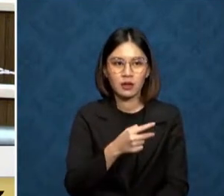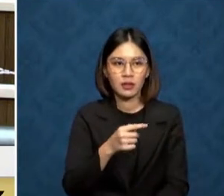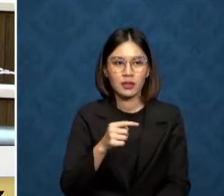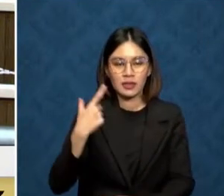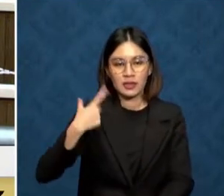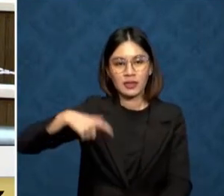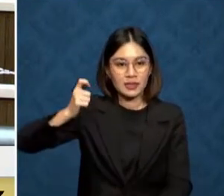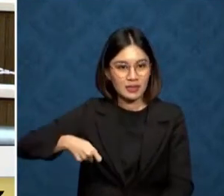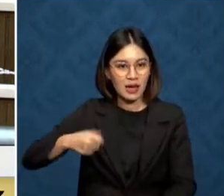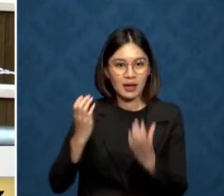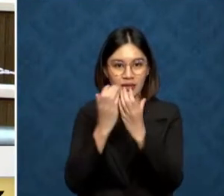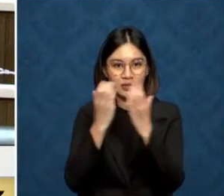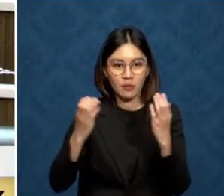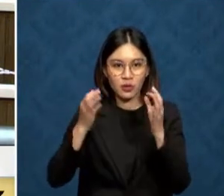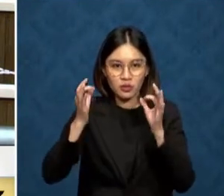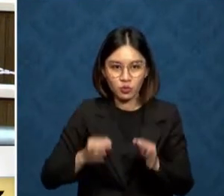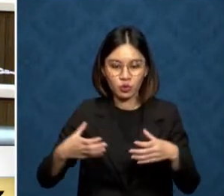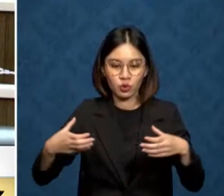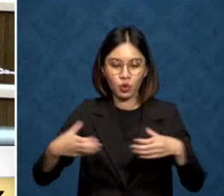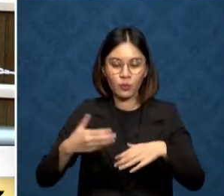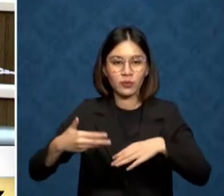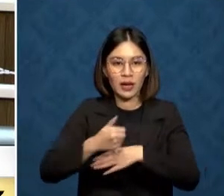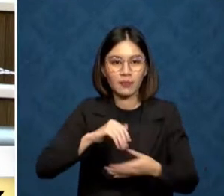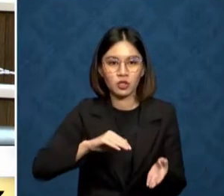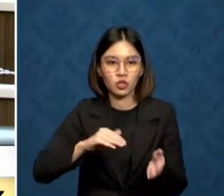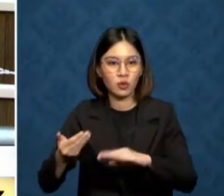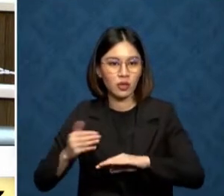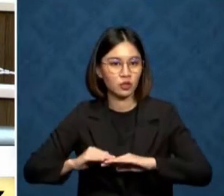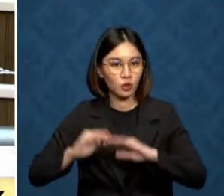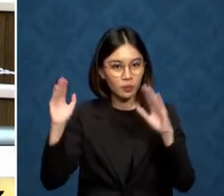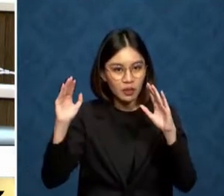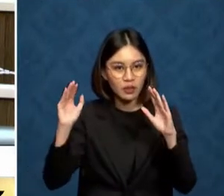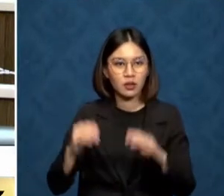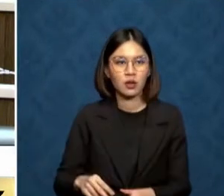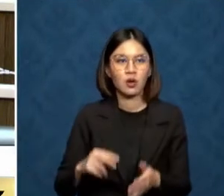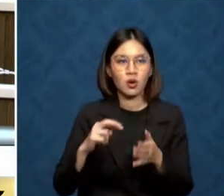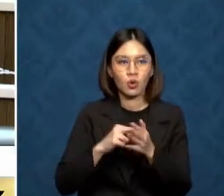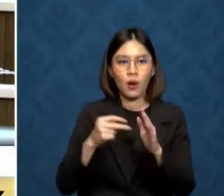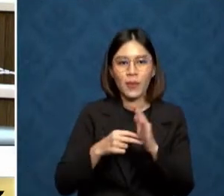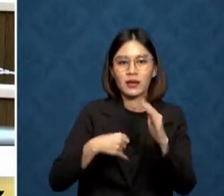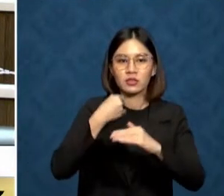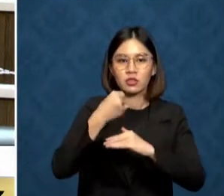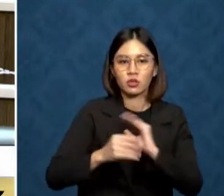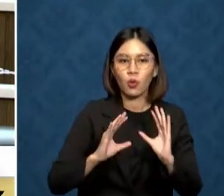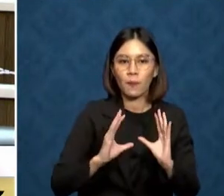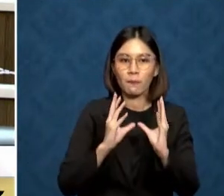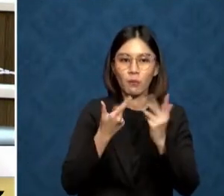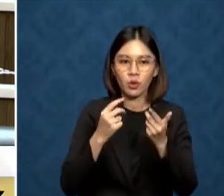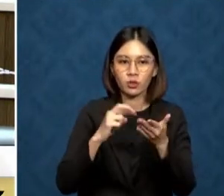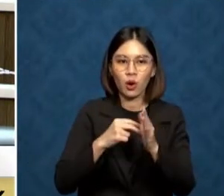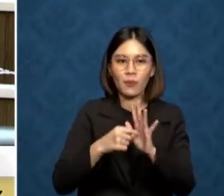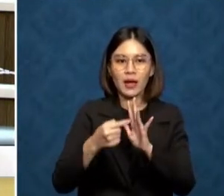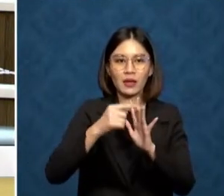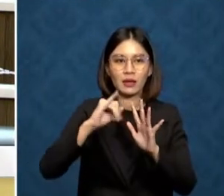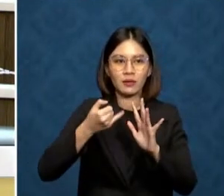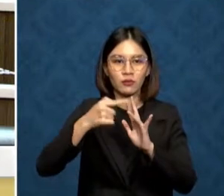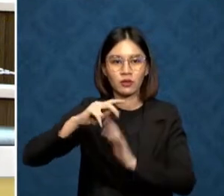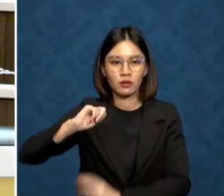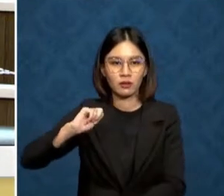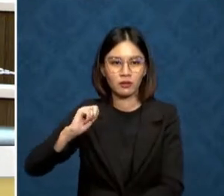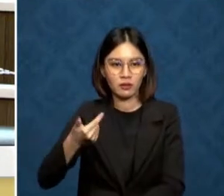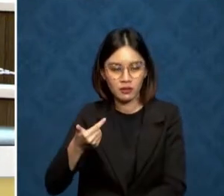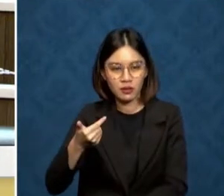รมนูล ต่าสิให้ยุพพักครับนี่ละครับ สิ้นสุด หรอวาเจ้งของจริงครับ